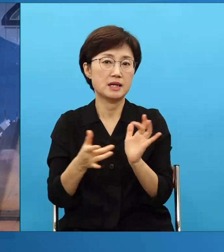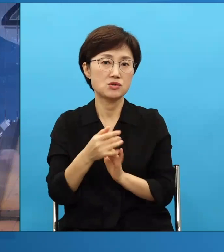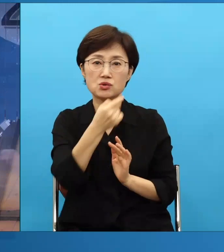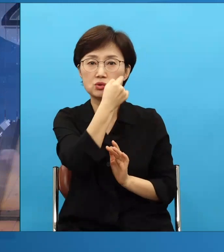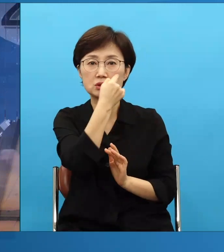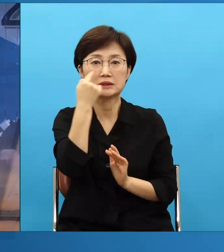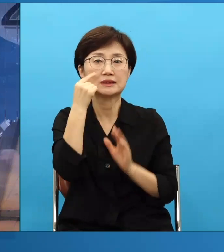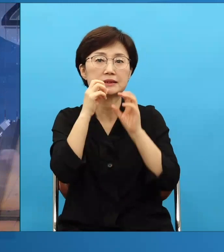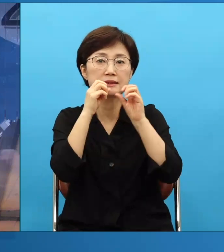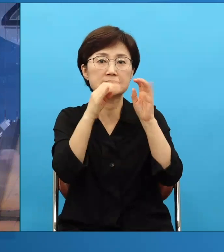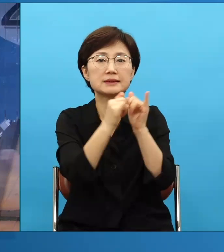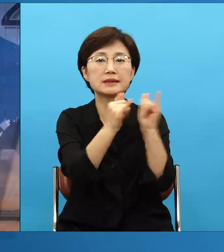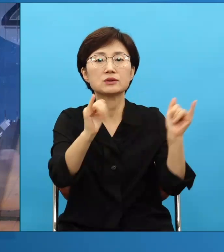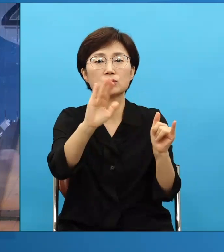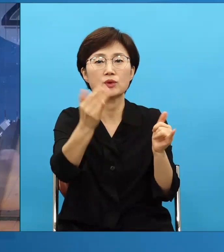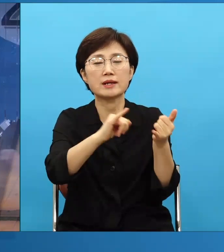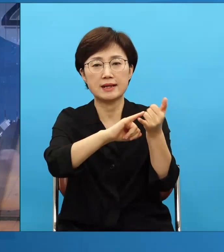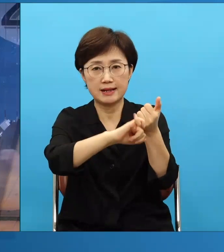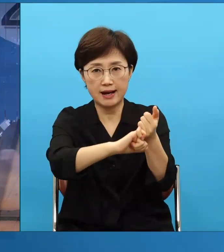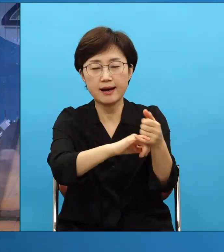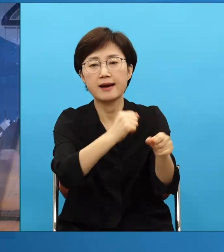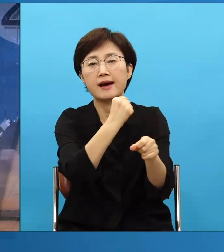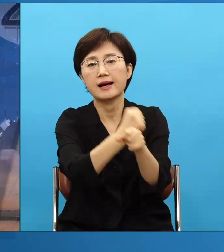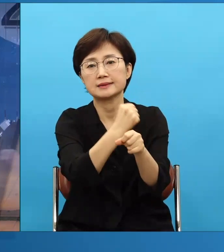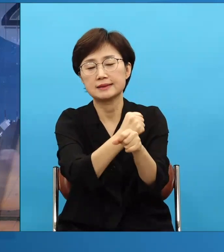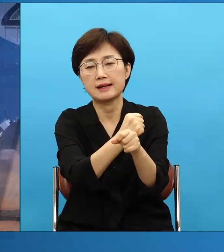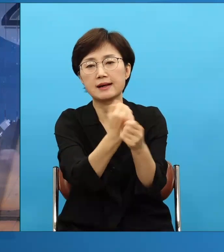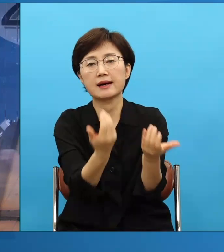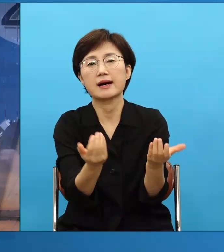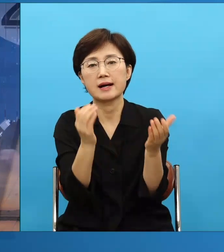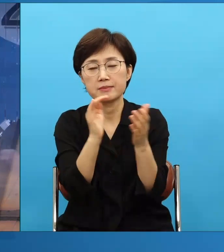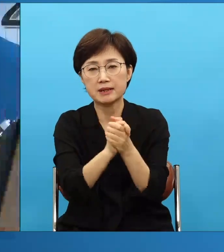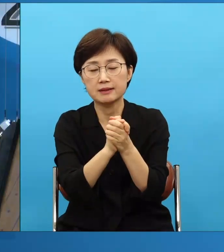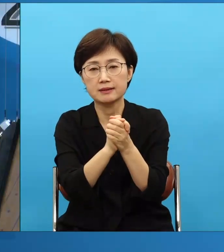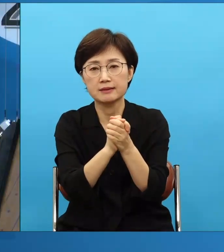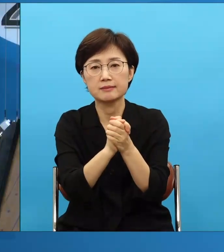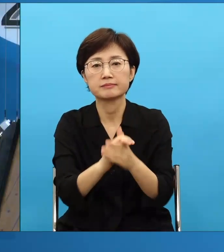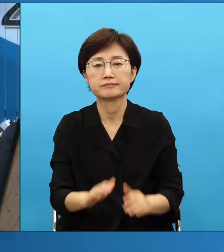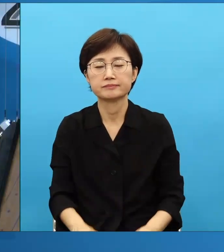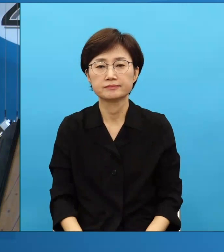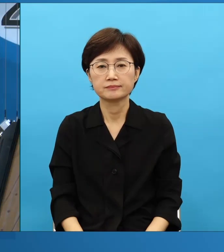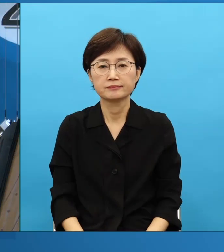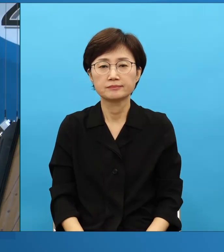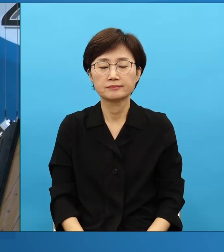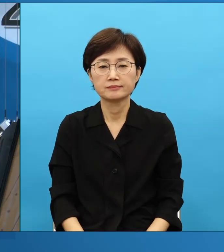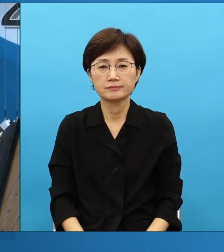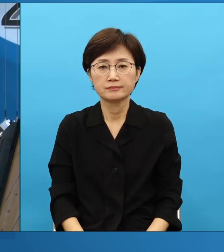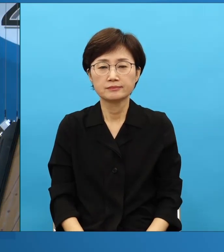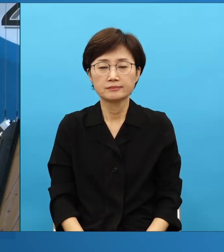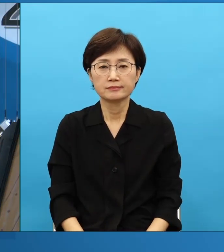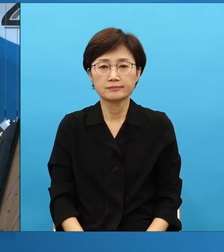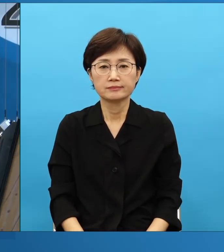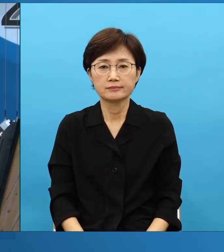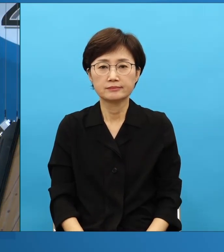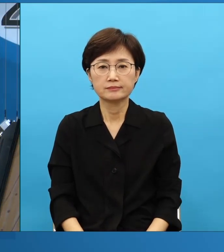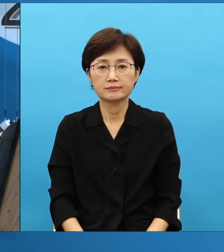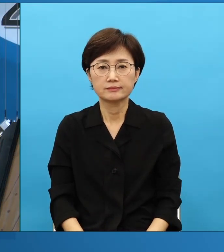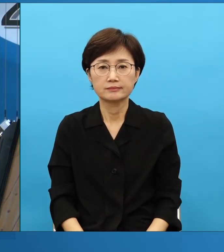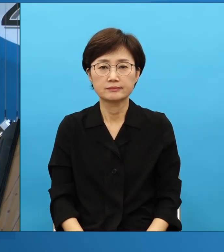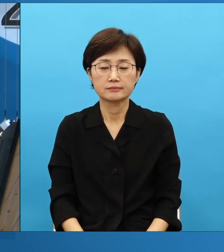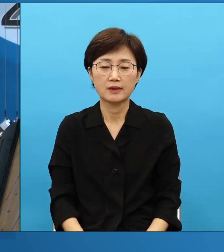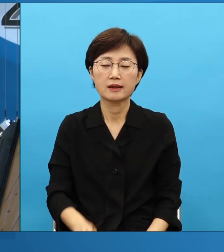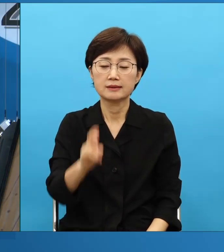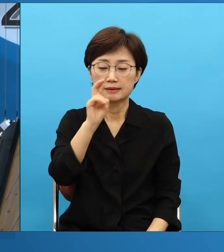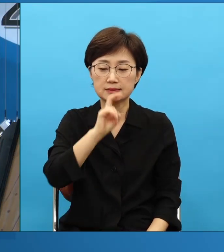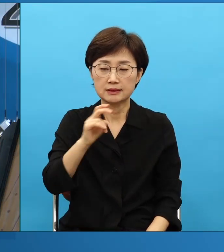사마리아와 땅끝까지 이르러 내 정이 되리라 하시니라. 아멘. 다윗